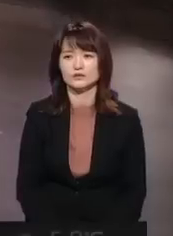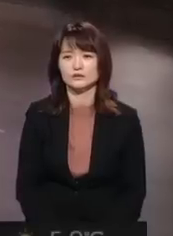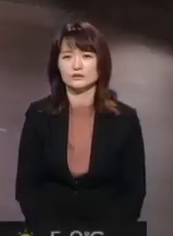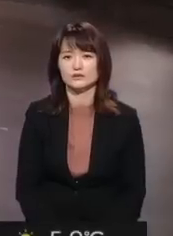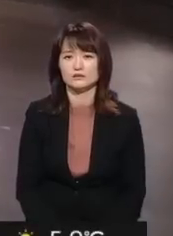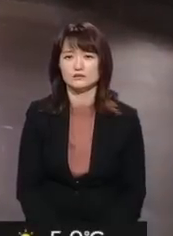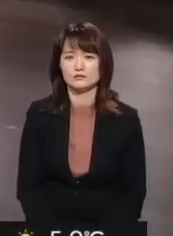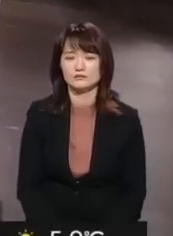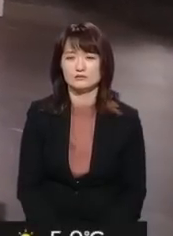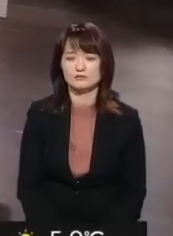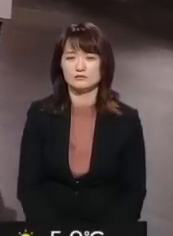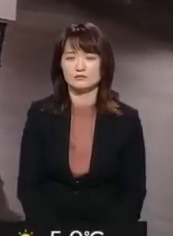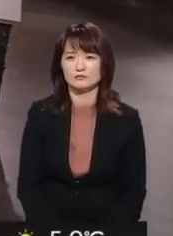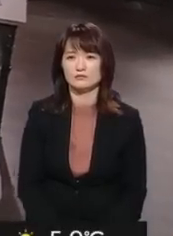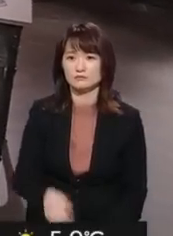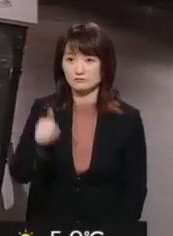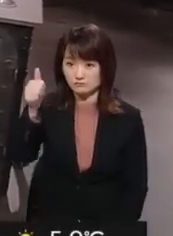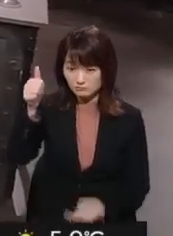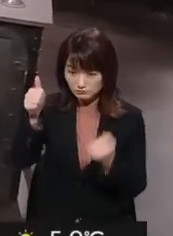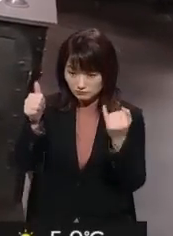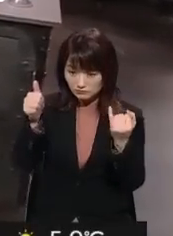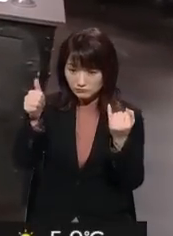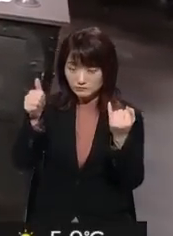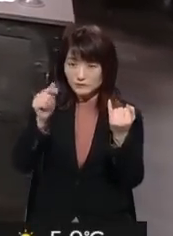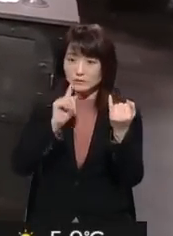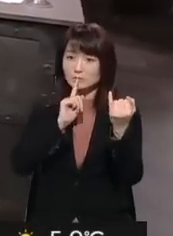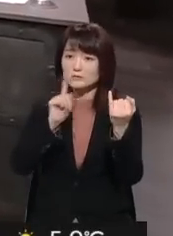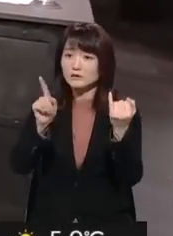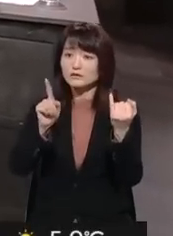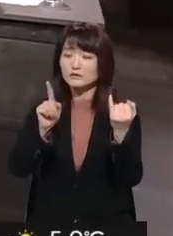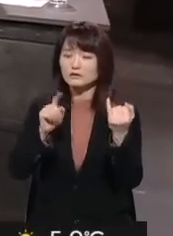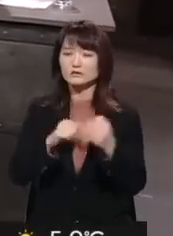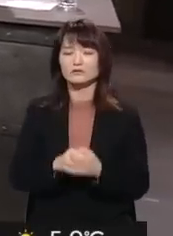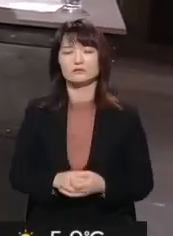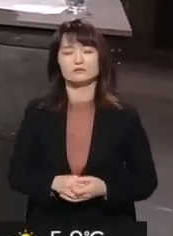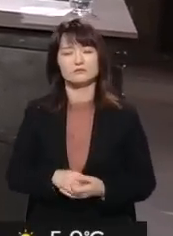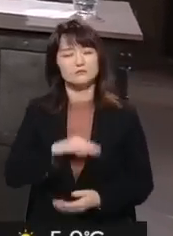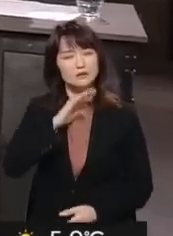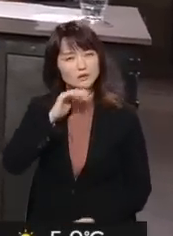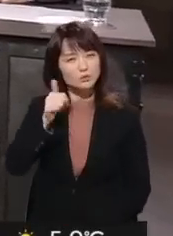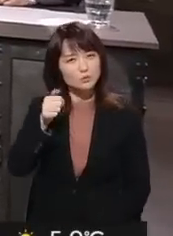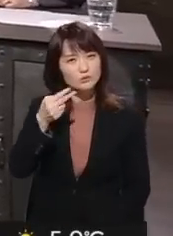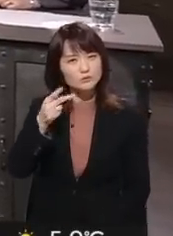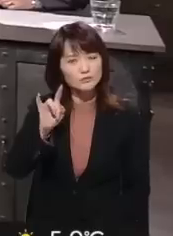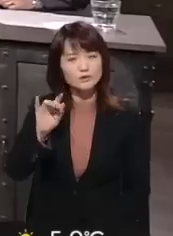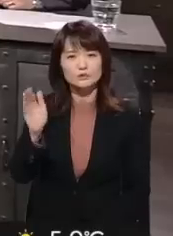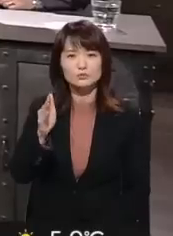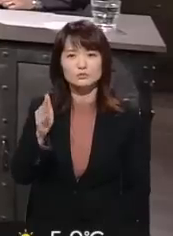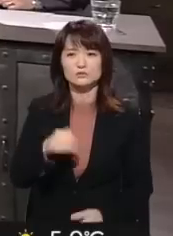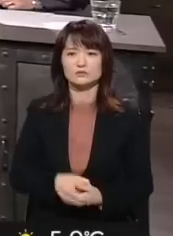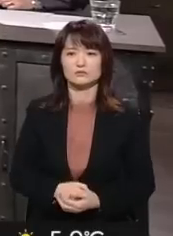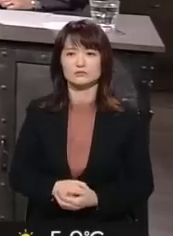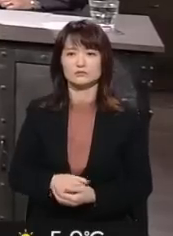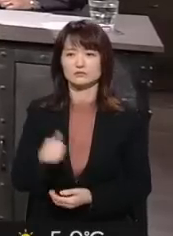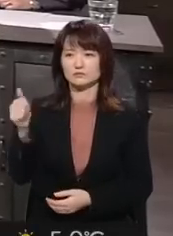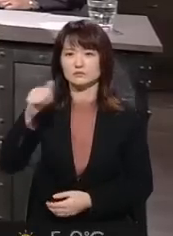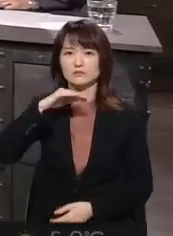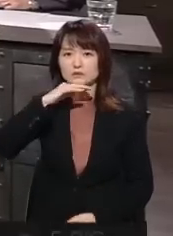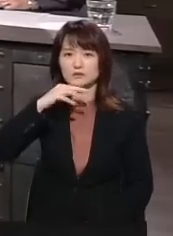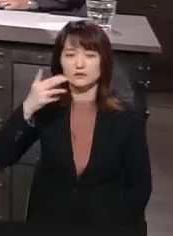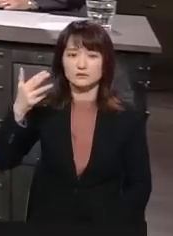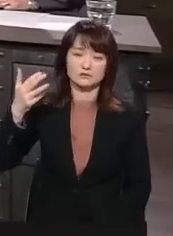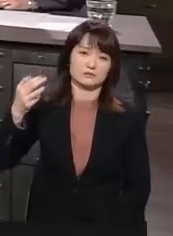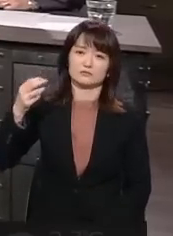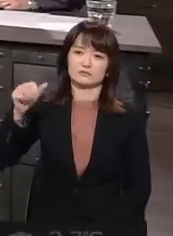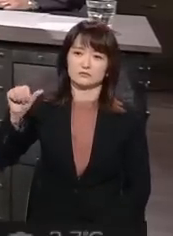저는 남성 여성분에 한 기껏 해봐요 중년 뭐 이런 줄 알았는데 남성은 뭐 85살